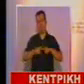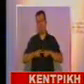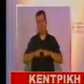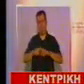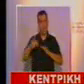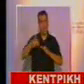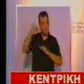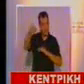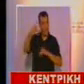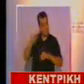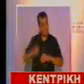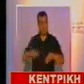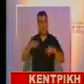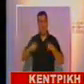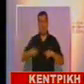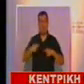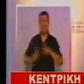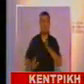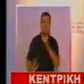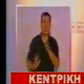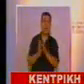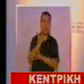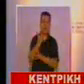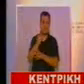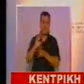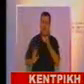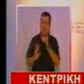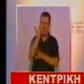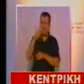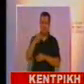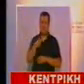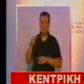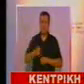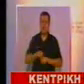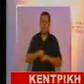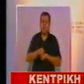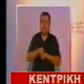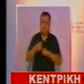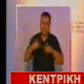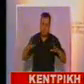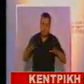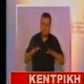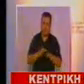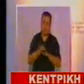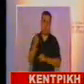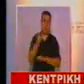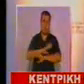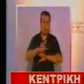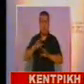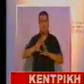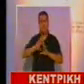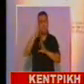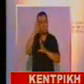θα συνοδεύεται από μόνιμη λιτότητα, από παρατεταμένη έως και μόνιμη ανεργία.